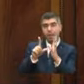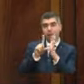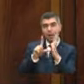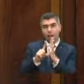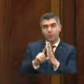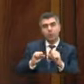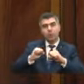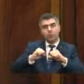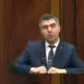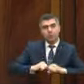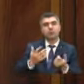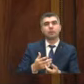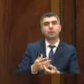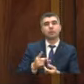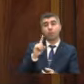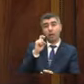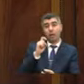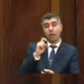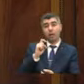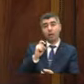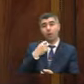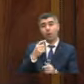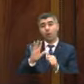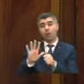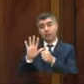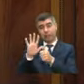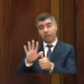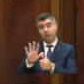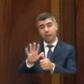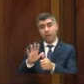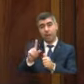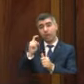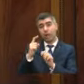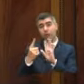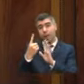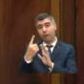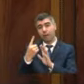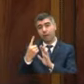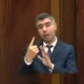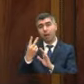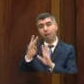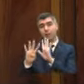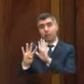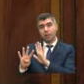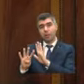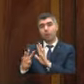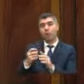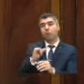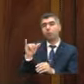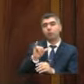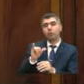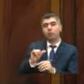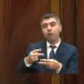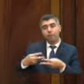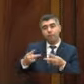صادقتم عليه تقريباً من شهر يناير 2019، قانون الاستهداف، فنحن نلتمس منكم أن تأتون بهذا